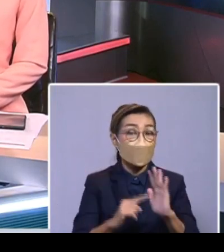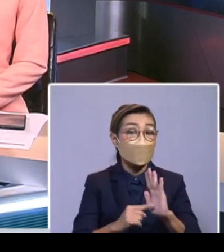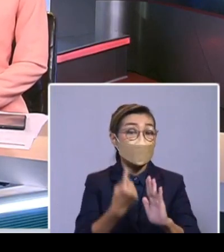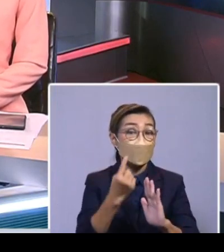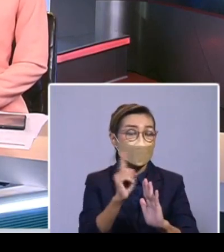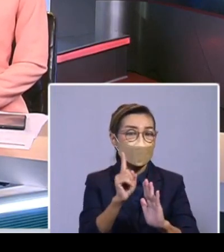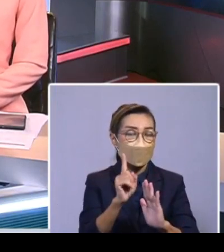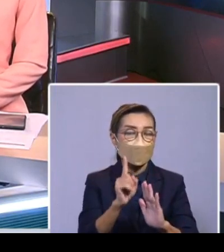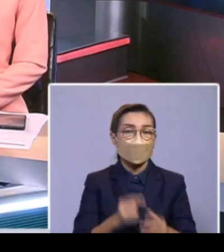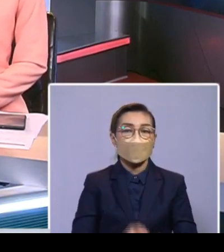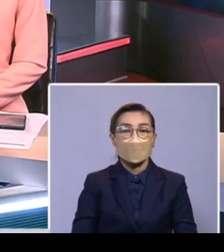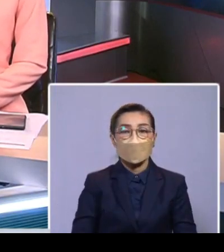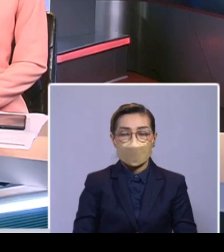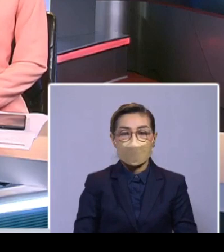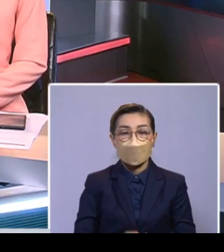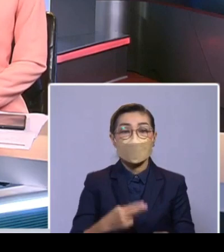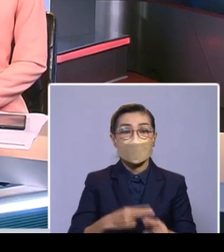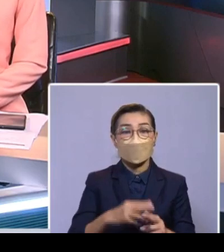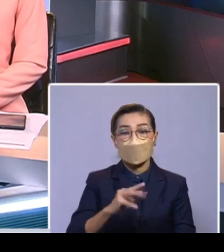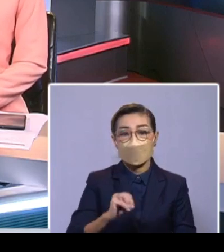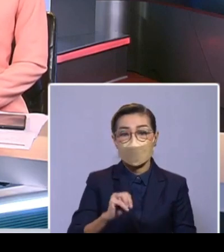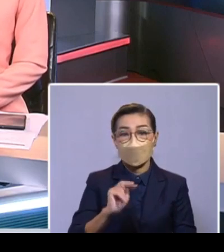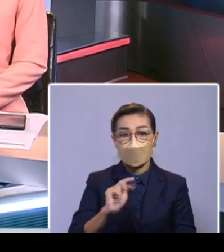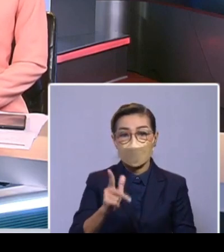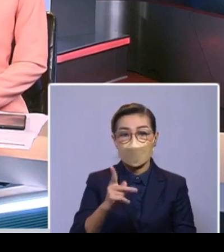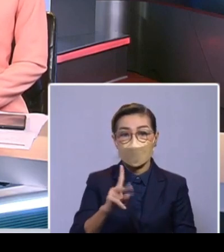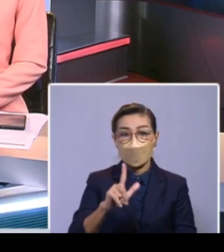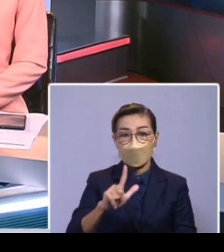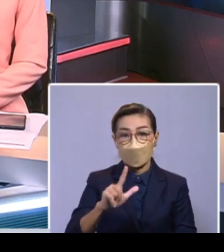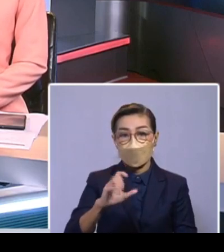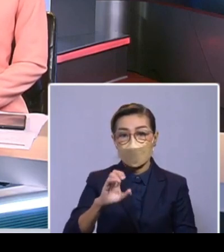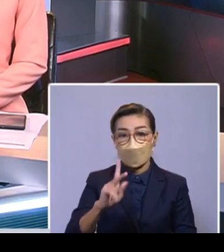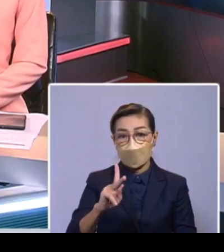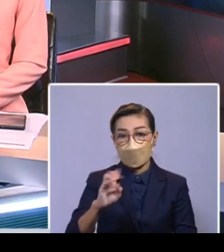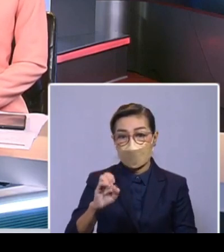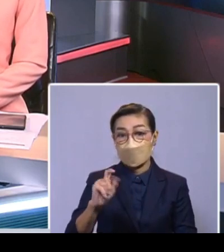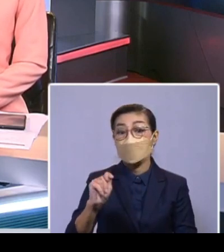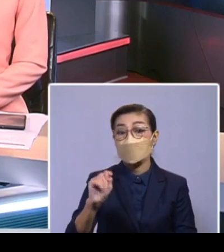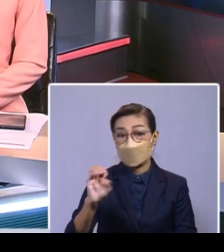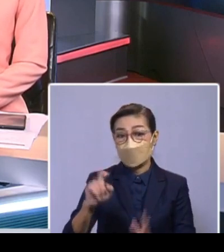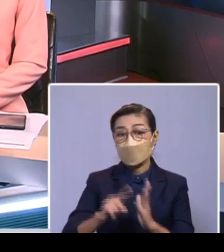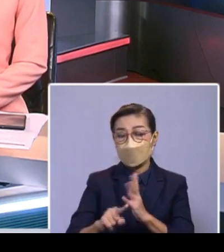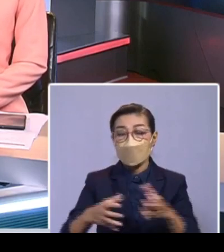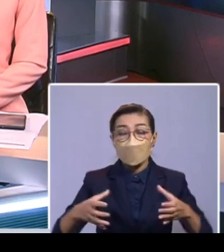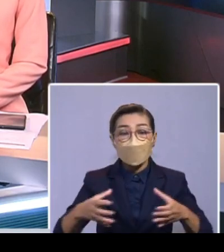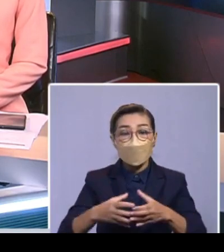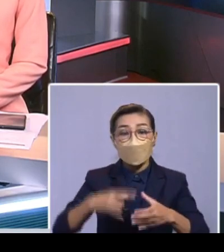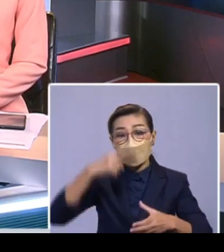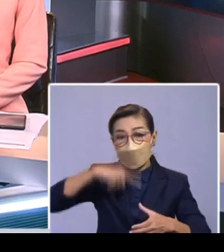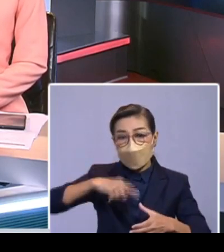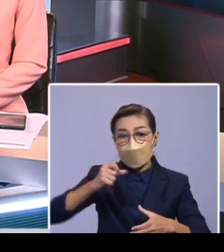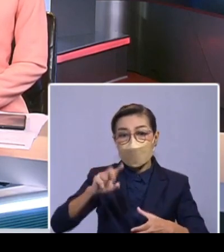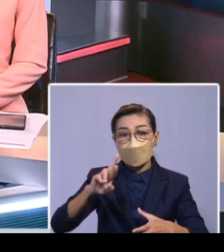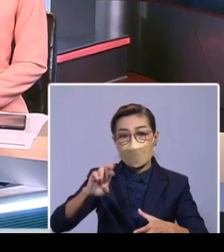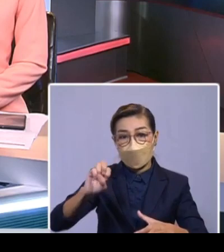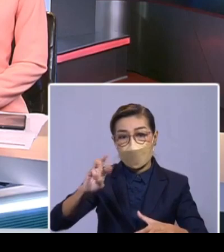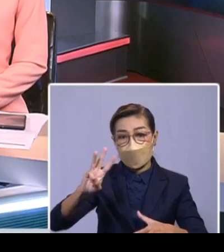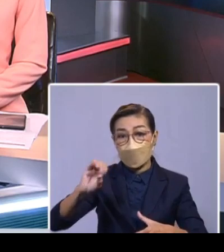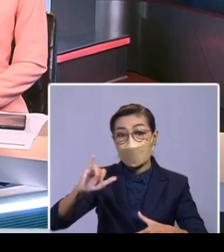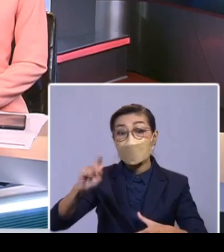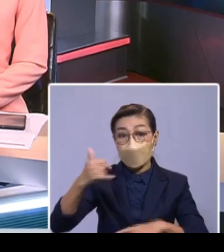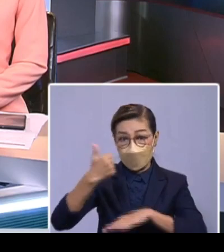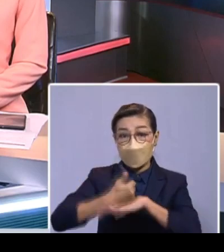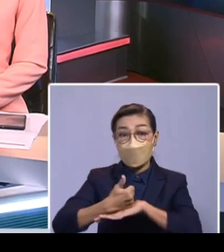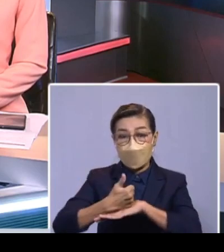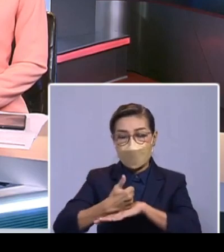างพลคุณมงกิจสุขสินธารนนท์เนี่ยนะฮะหัวหน้าพรรคไทยศรีวิไลที่มาพร้อมกับพระพุทธรูปนะฮะบอกว่าขอบิณฑบา